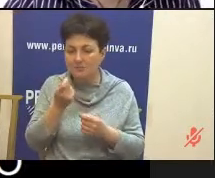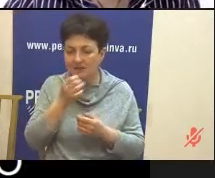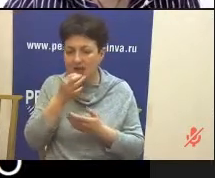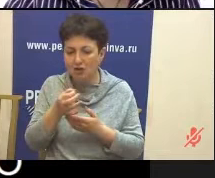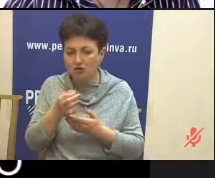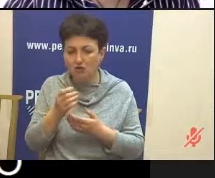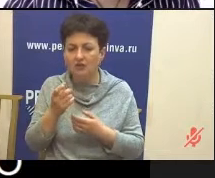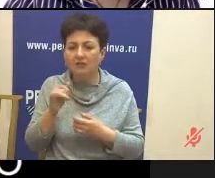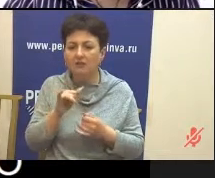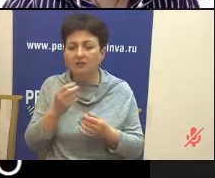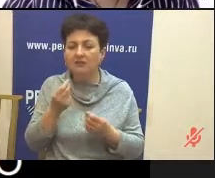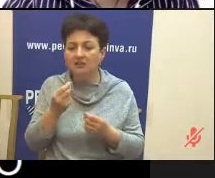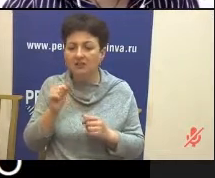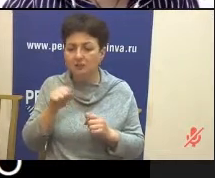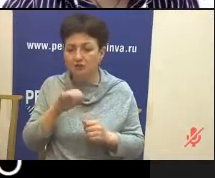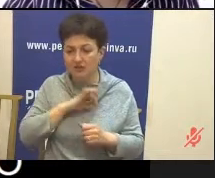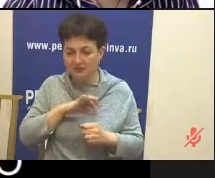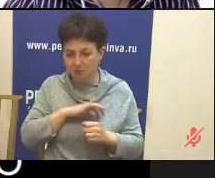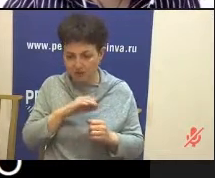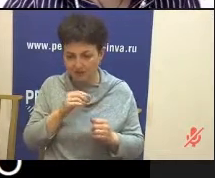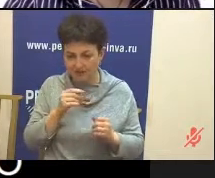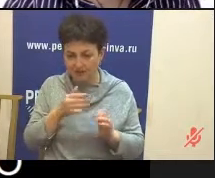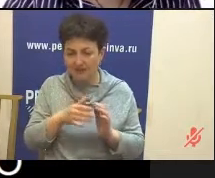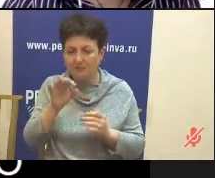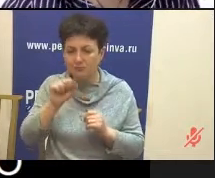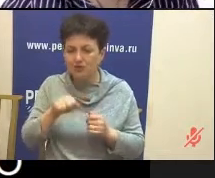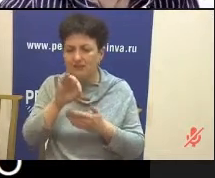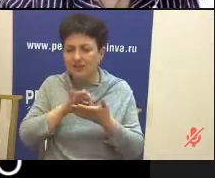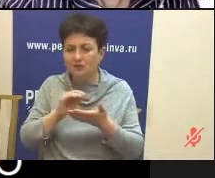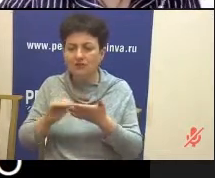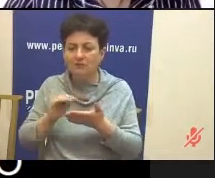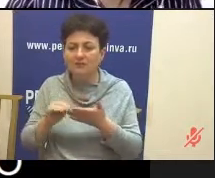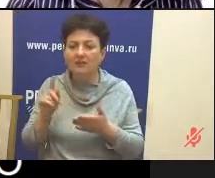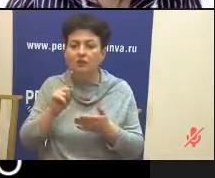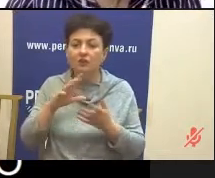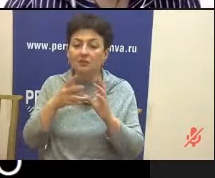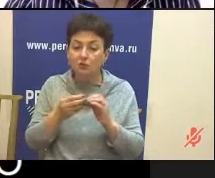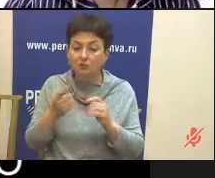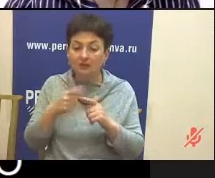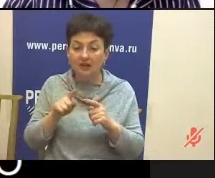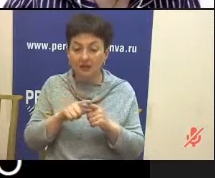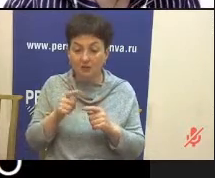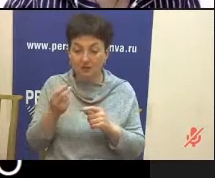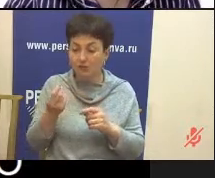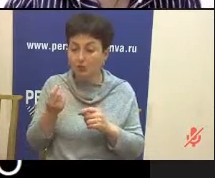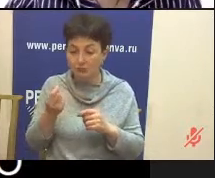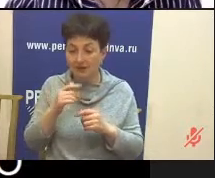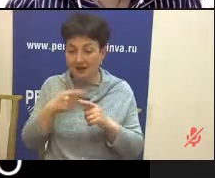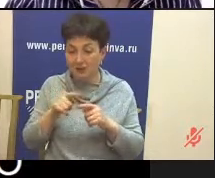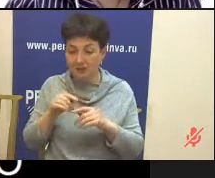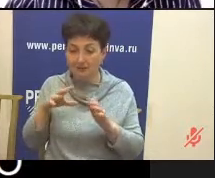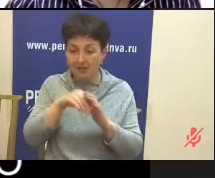благодарность и какой-то мини-отчет о том, как мы эти деньги планируем использовать. Можно сразу написать, что